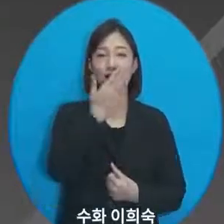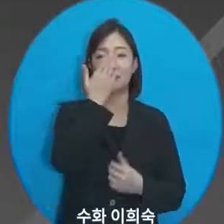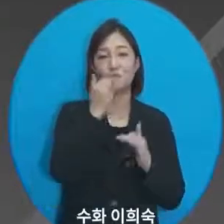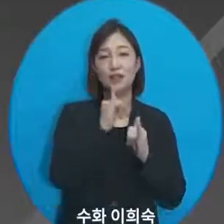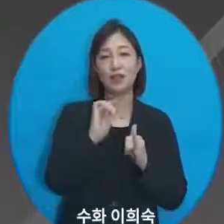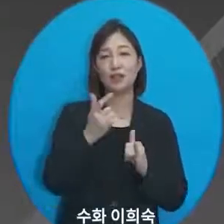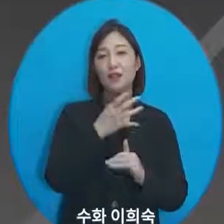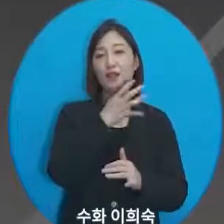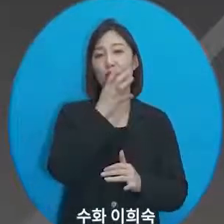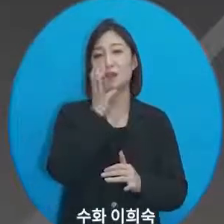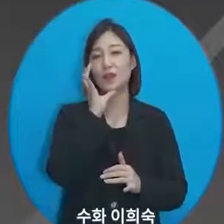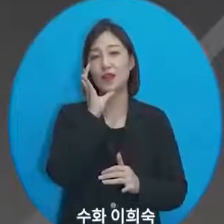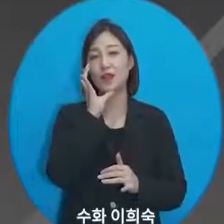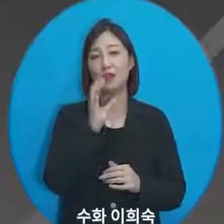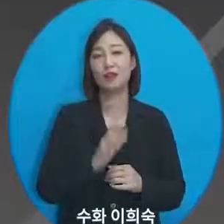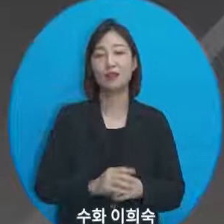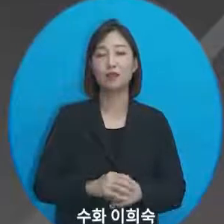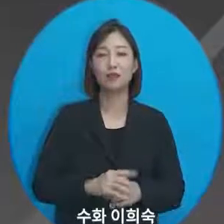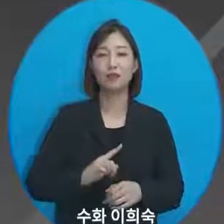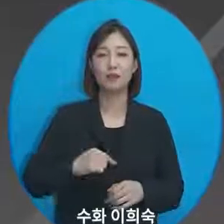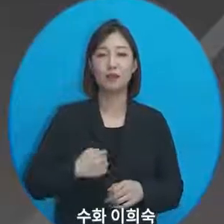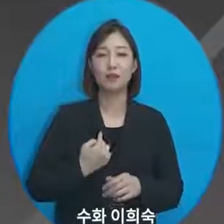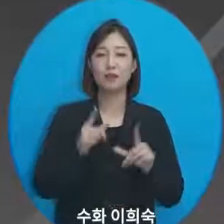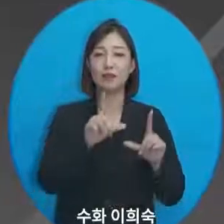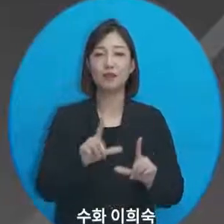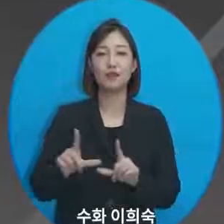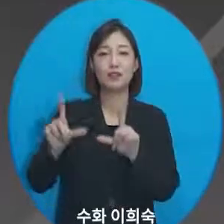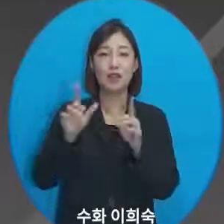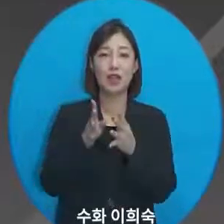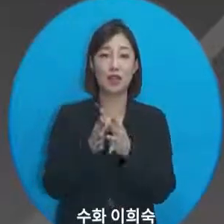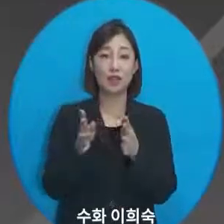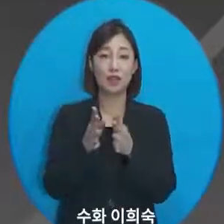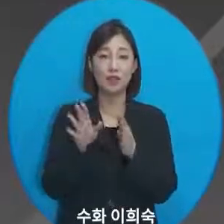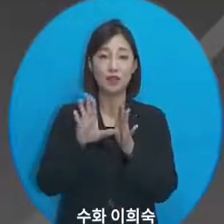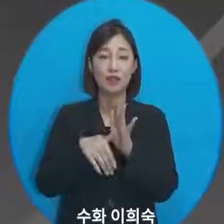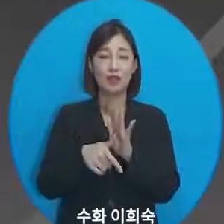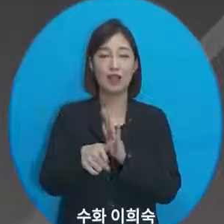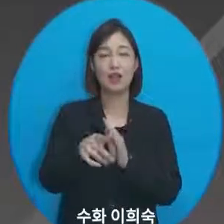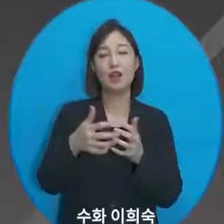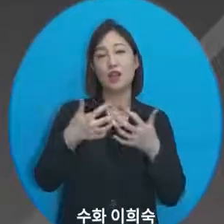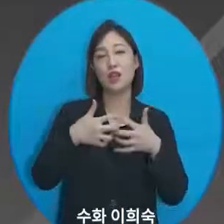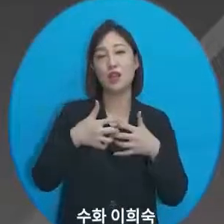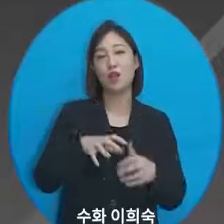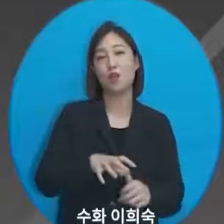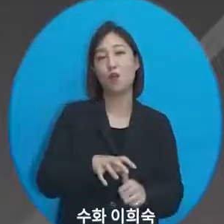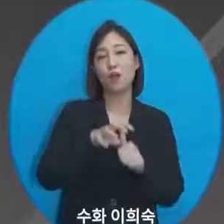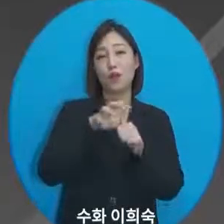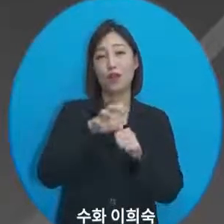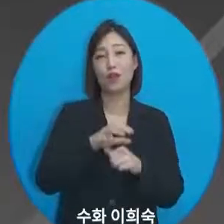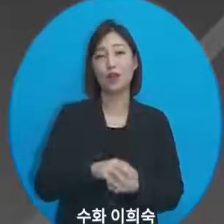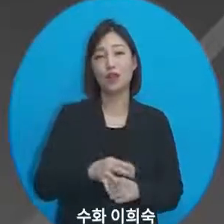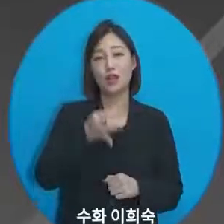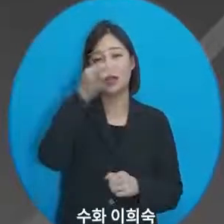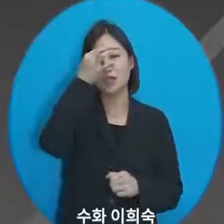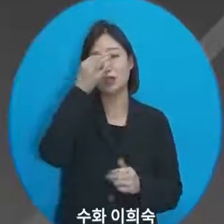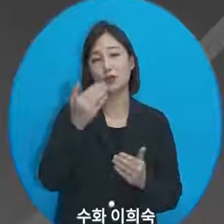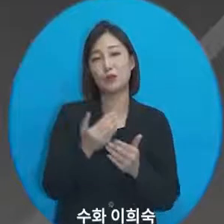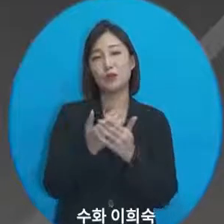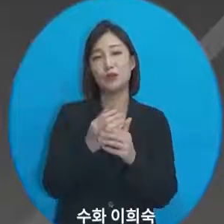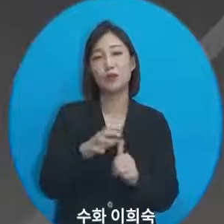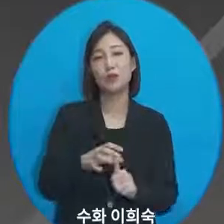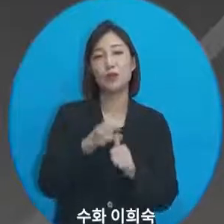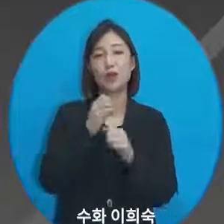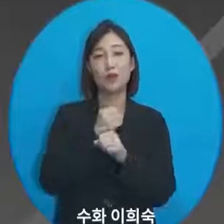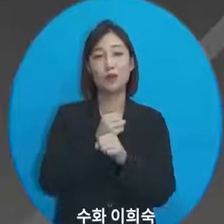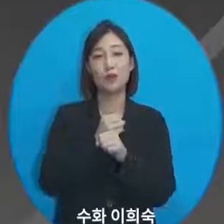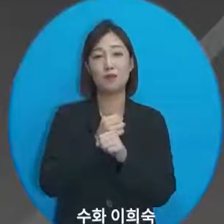다양한 인체에 연관되는 센서를 통해서 그 정보들을 중앙에서 처리해서 그거를